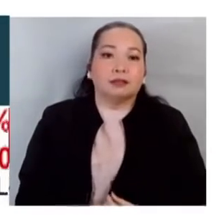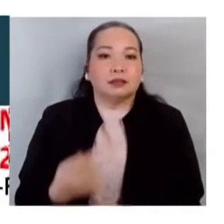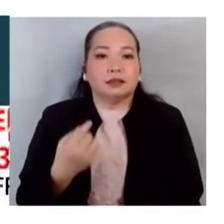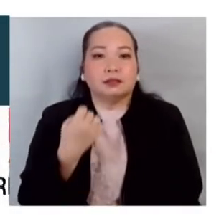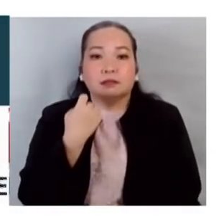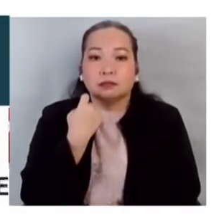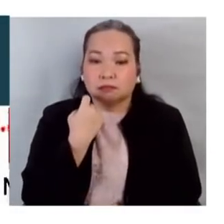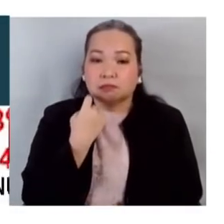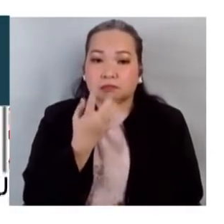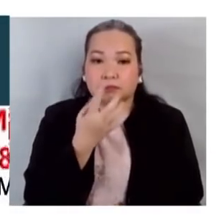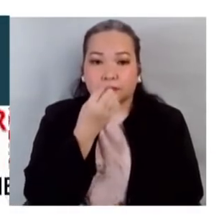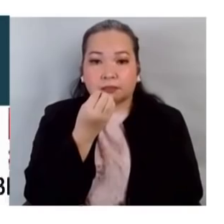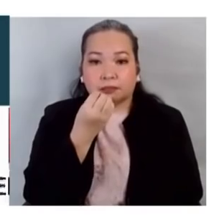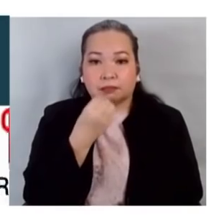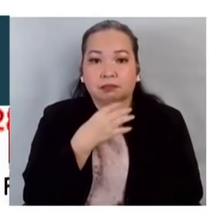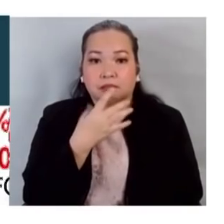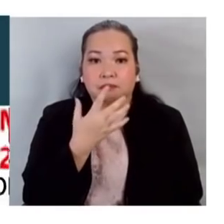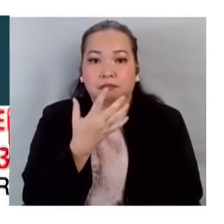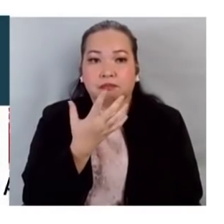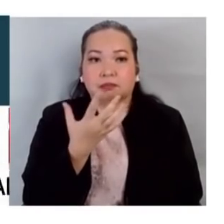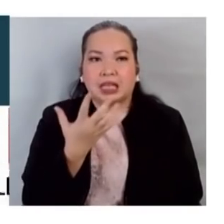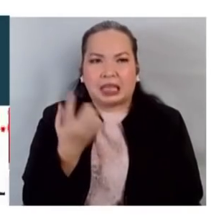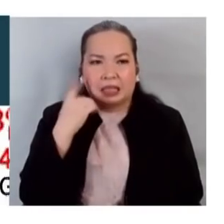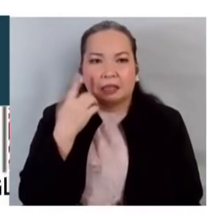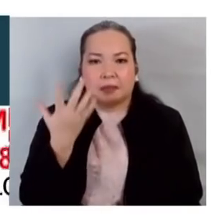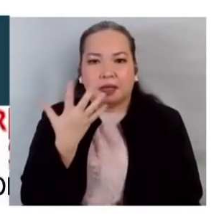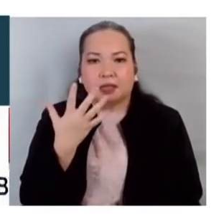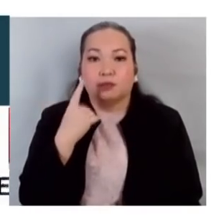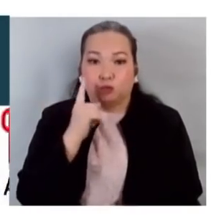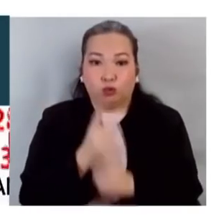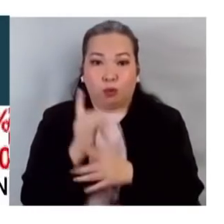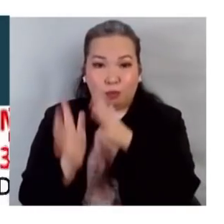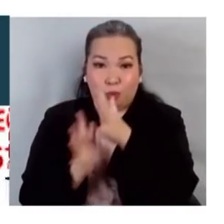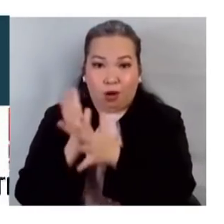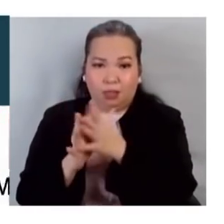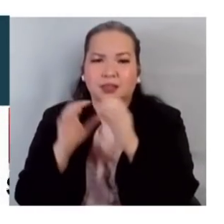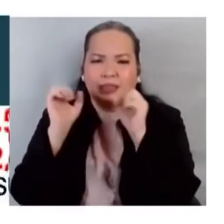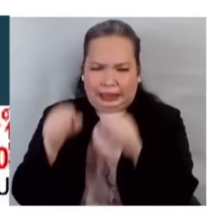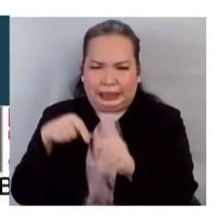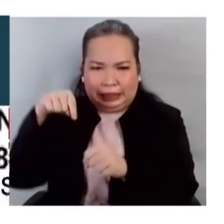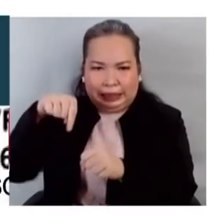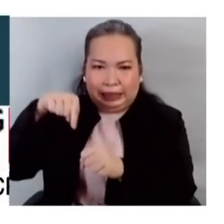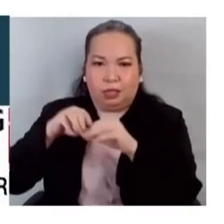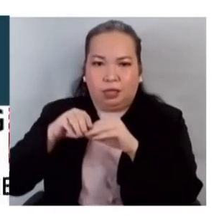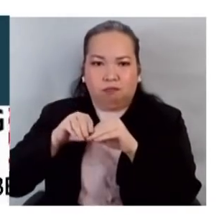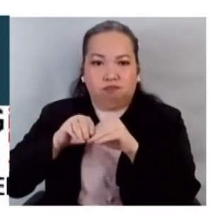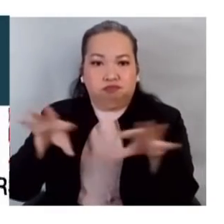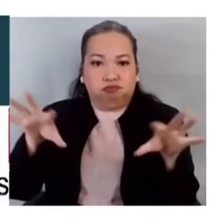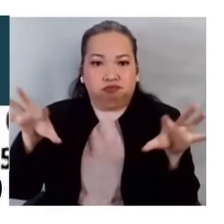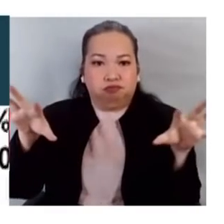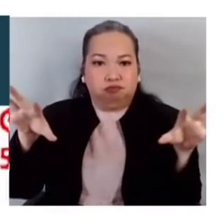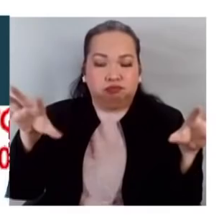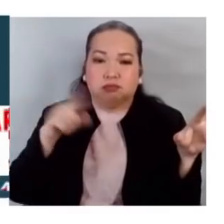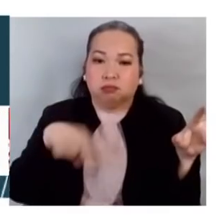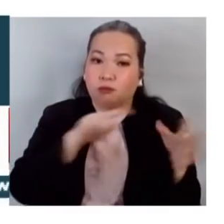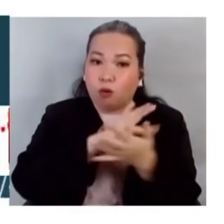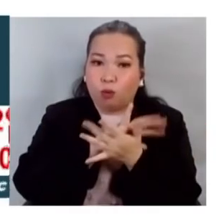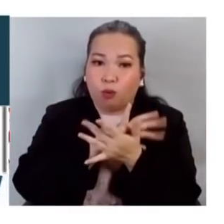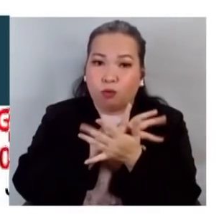it's very possible, well, it is being considered a super spreader event dahil tumaas ang cases ng COVID